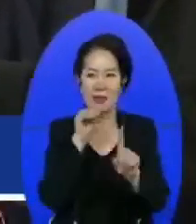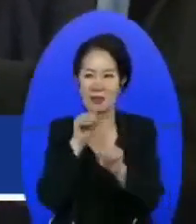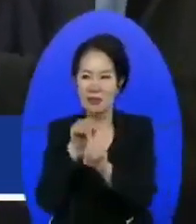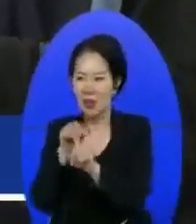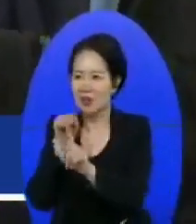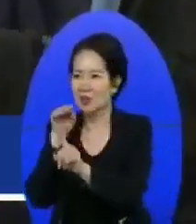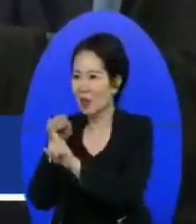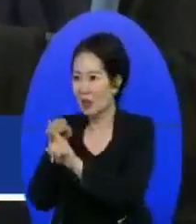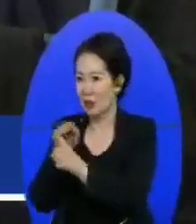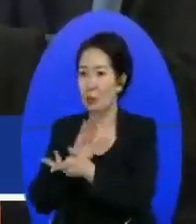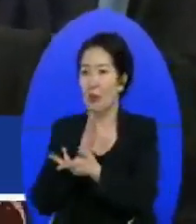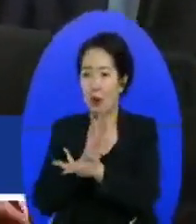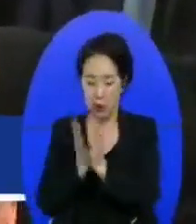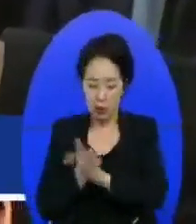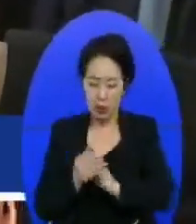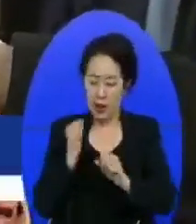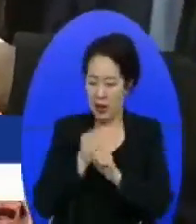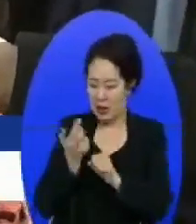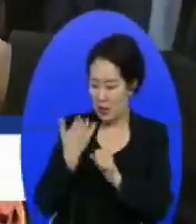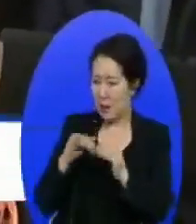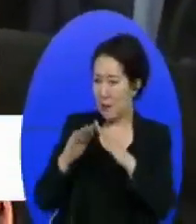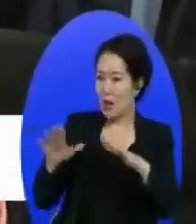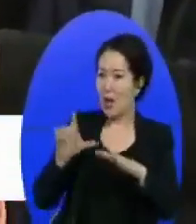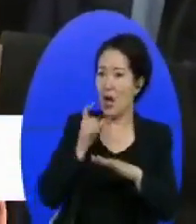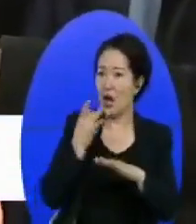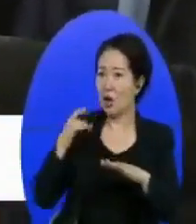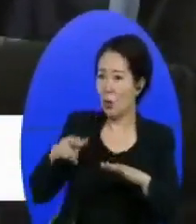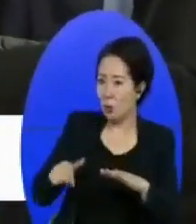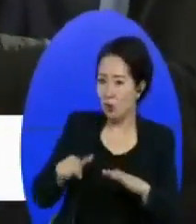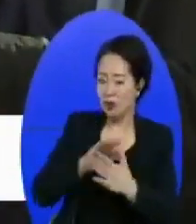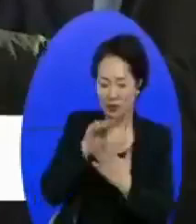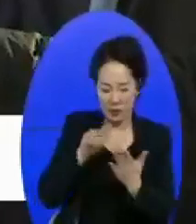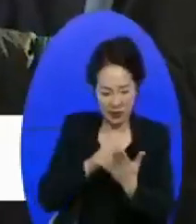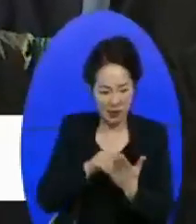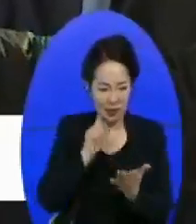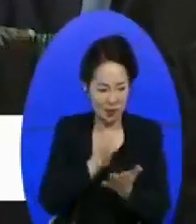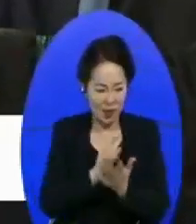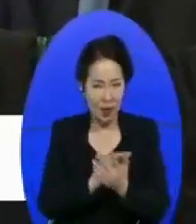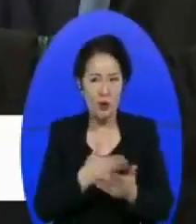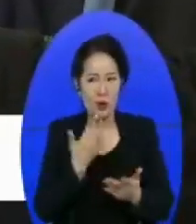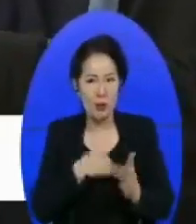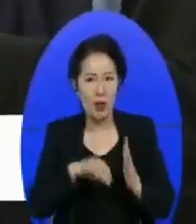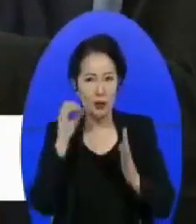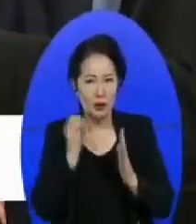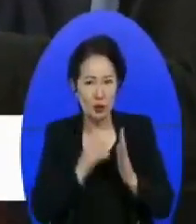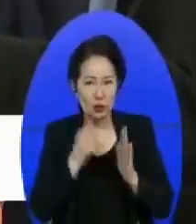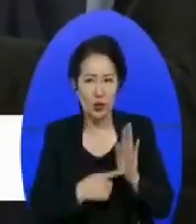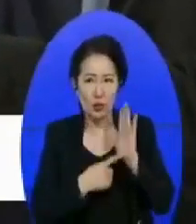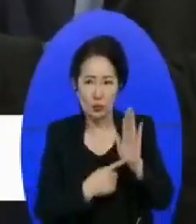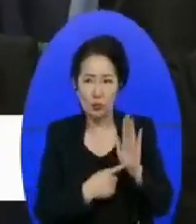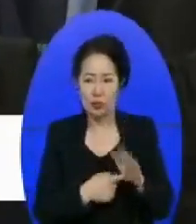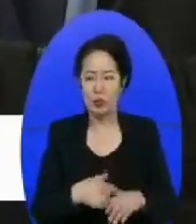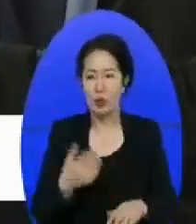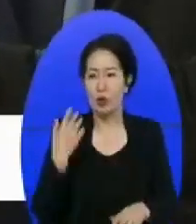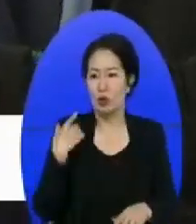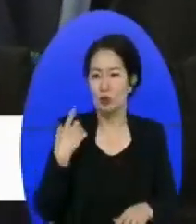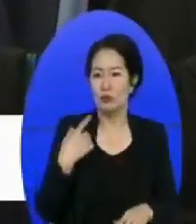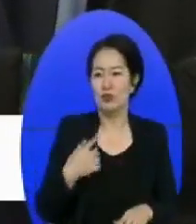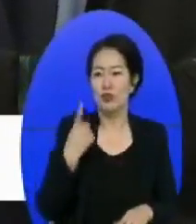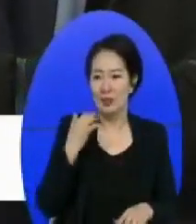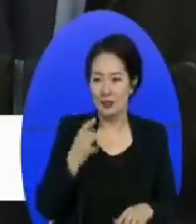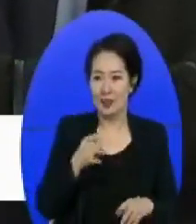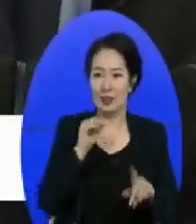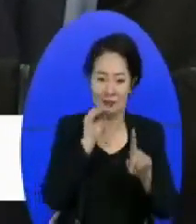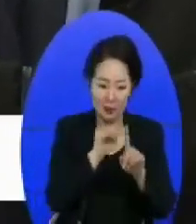Энэ ажлынхаа байрыг эрүүл стандартт нийцсэн байх шаардлагыг одоо төрөө сар хүртэл тавьсан. Одоо